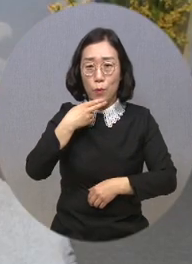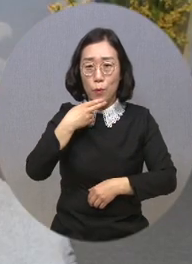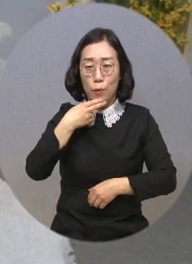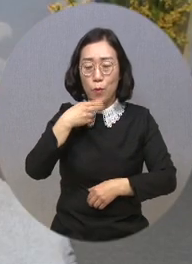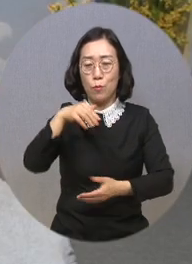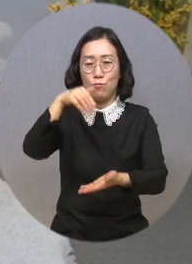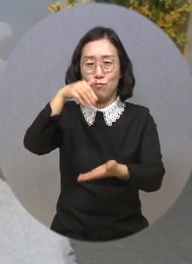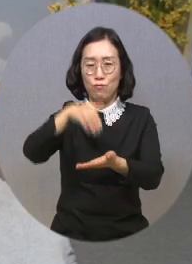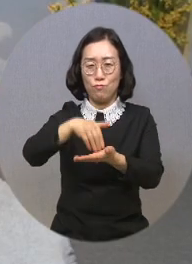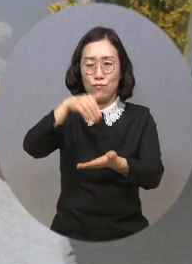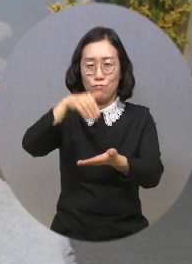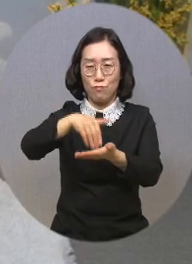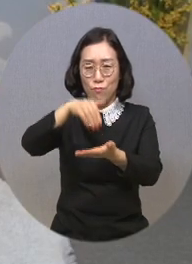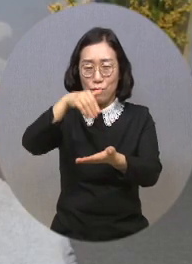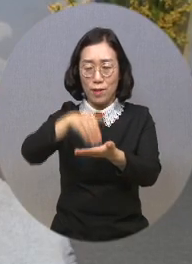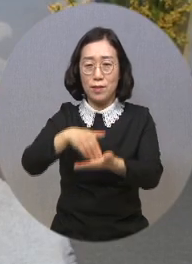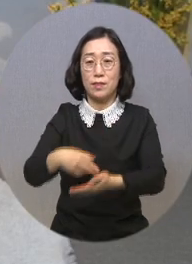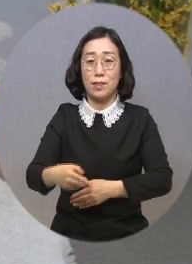돌아보지 않고